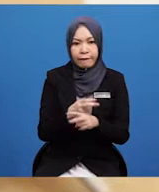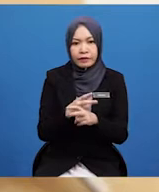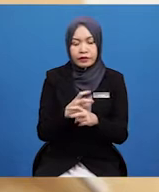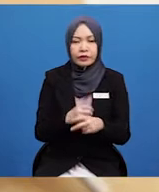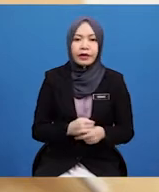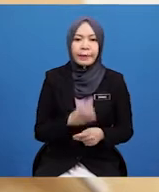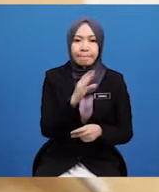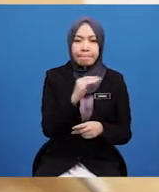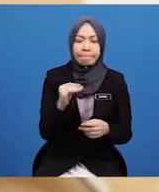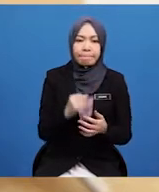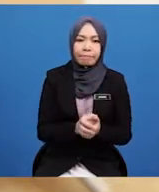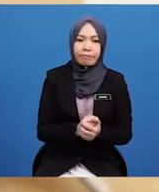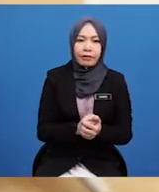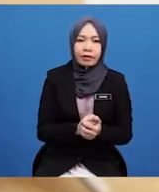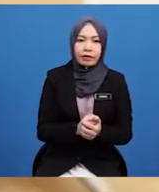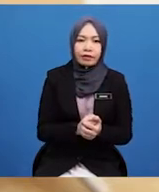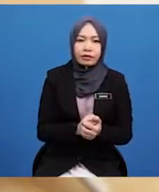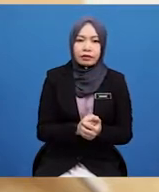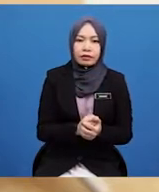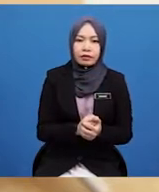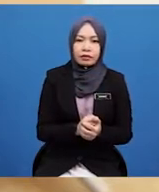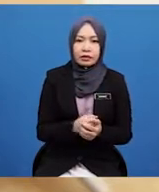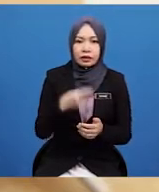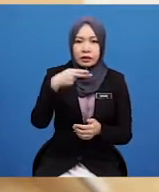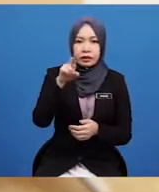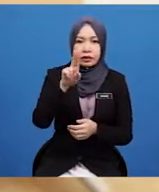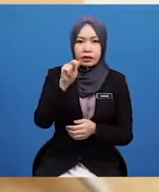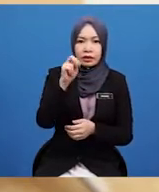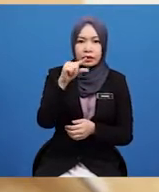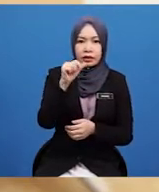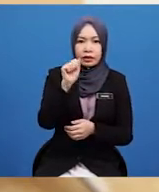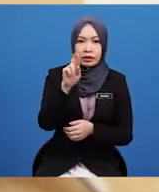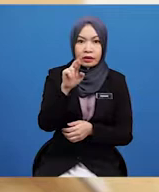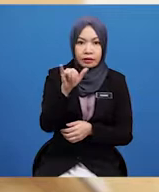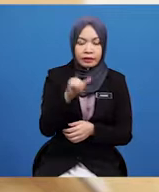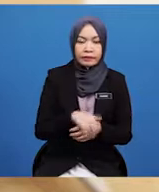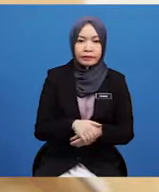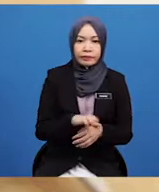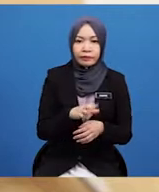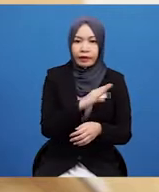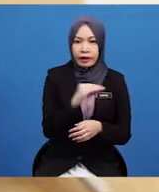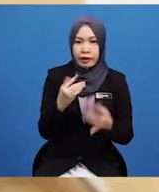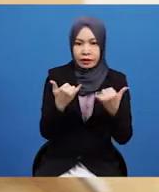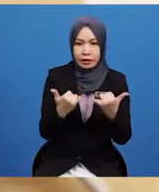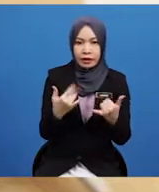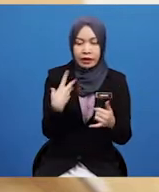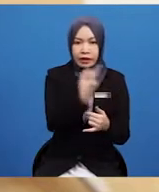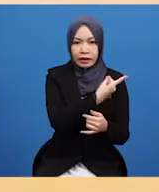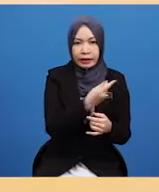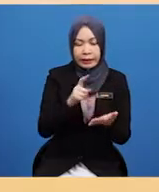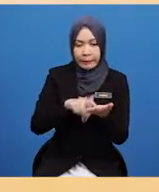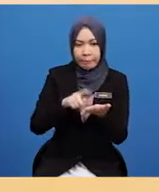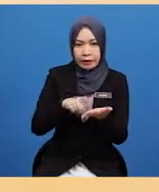Sesuatu yang bermula pasti akan berakhir. Begitu juga dengan Perang Dunia Pertama. Sekarang kita bincang